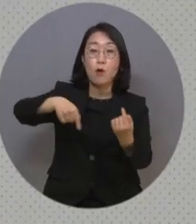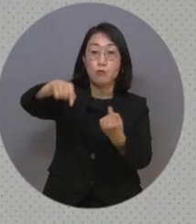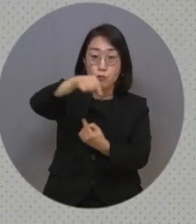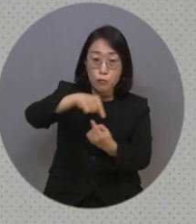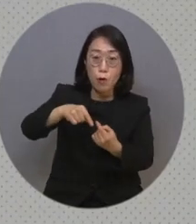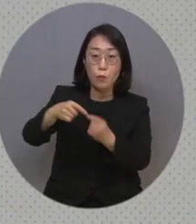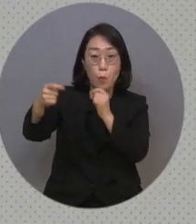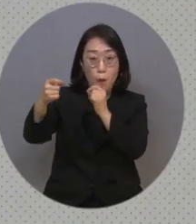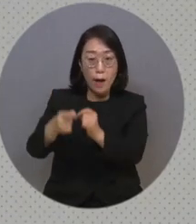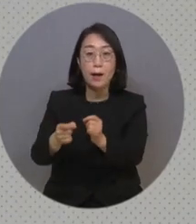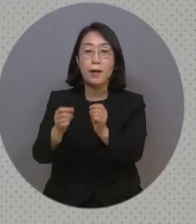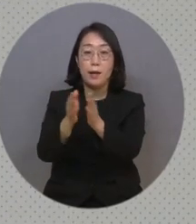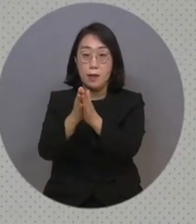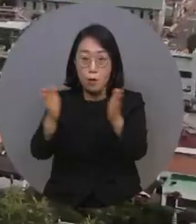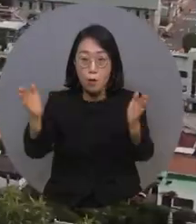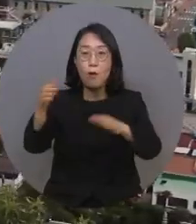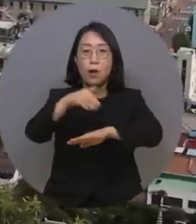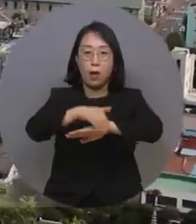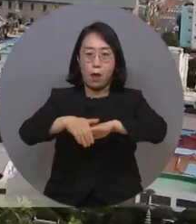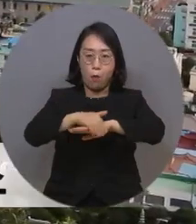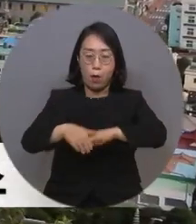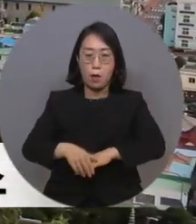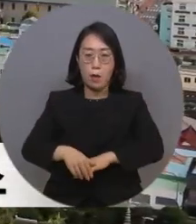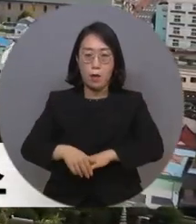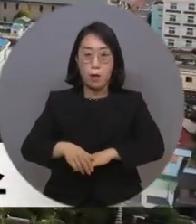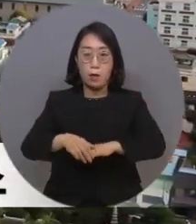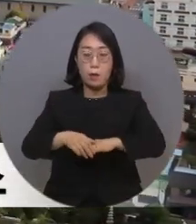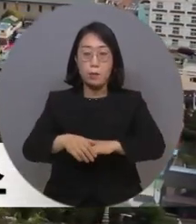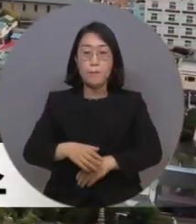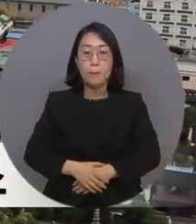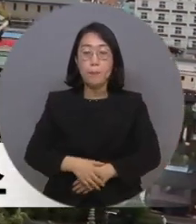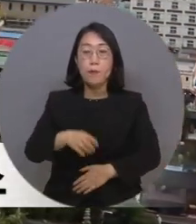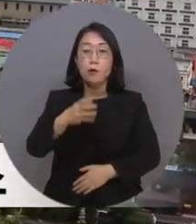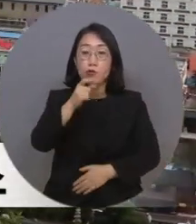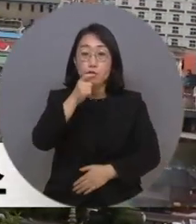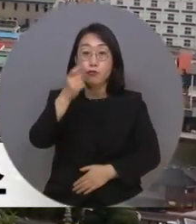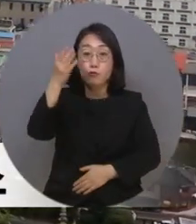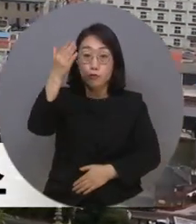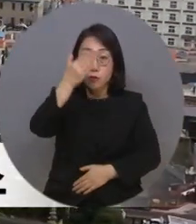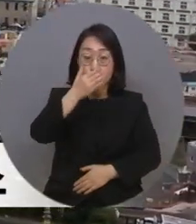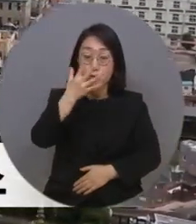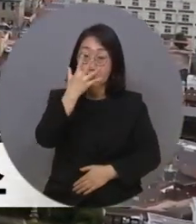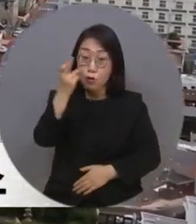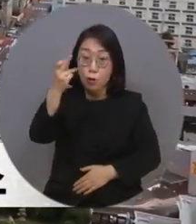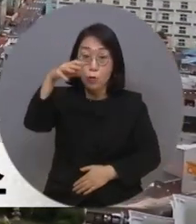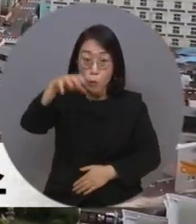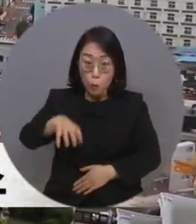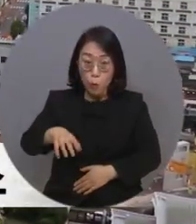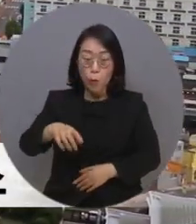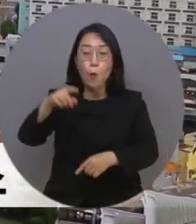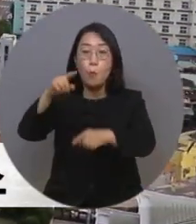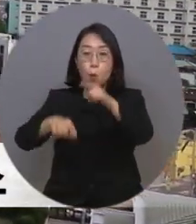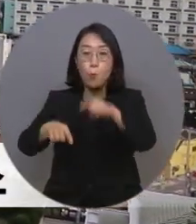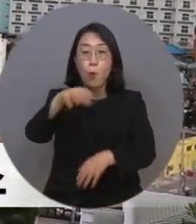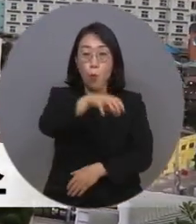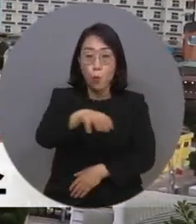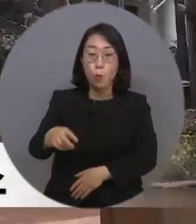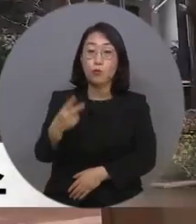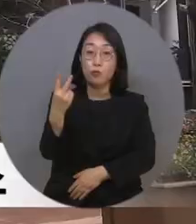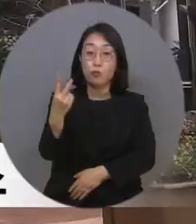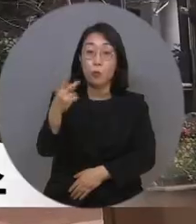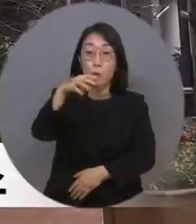운영을 앞두고 있습니다. 전남에서는 이날 개소한 순천과 현재 개소 준비 중인 목포 두 곳에서